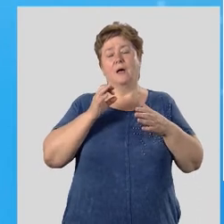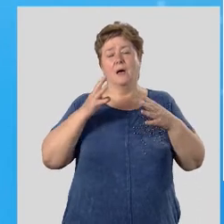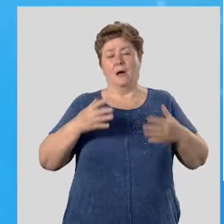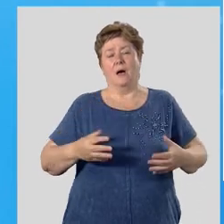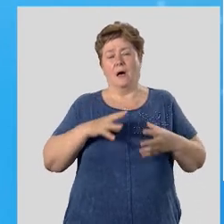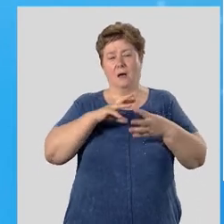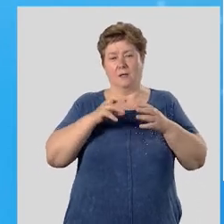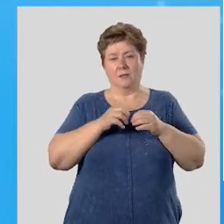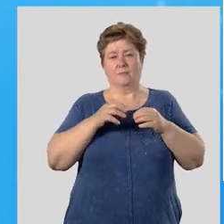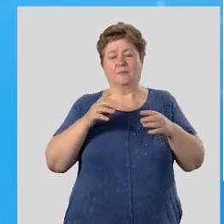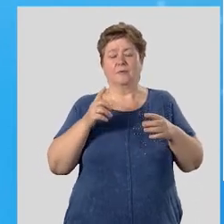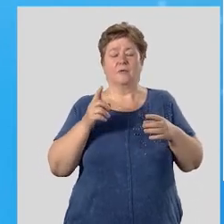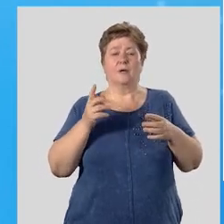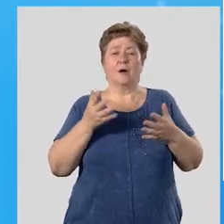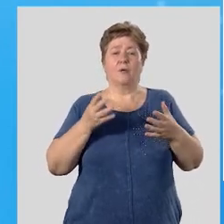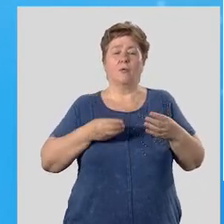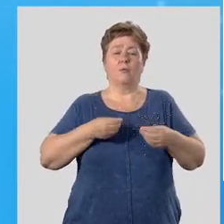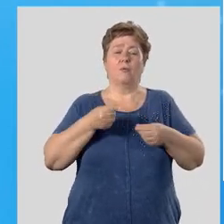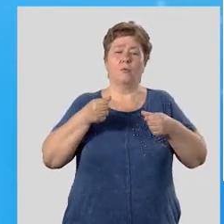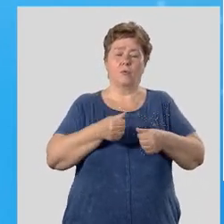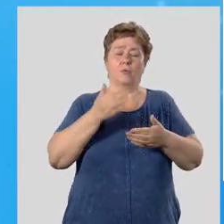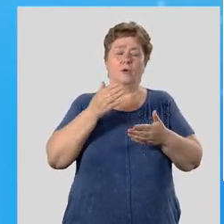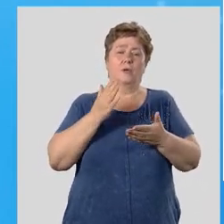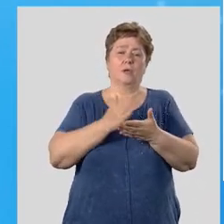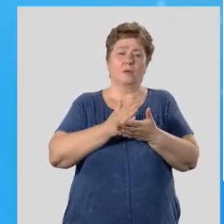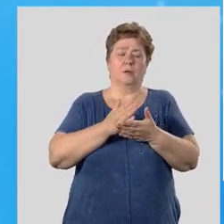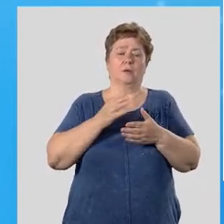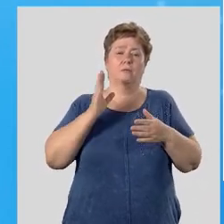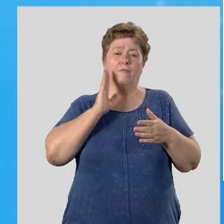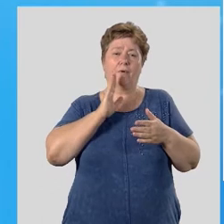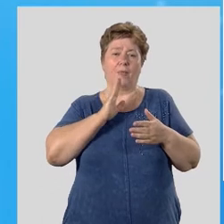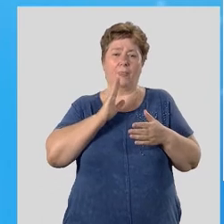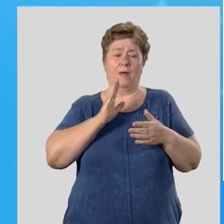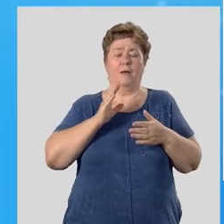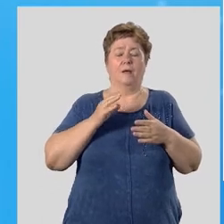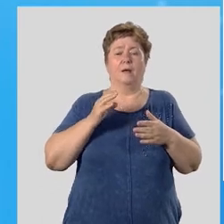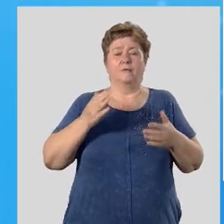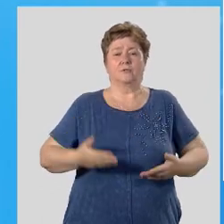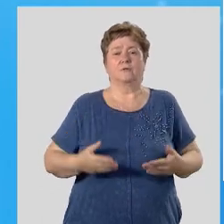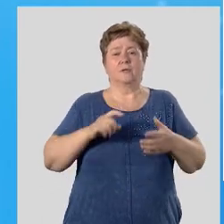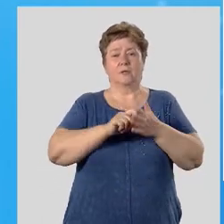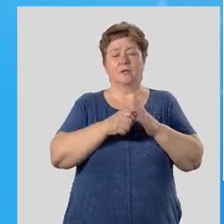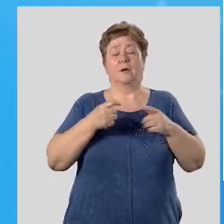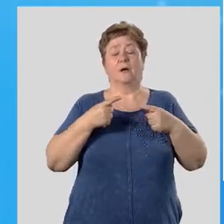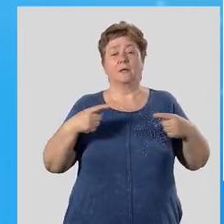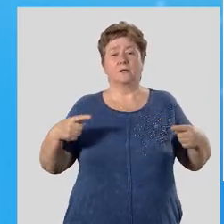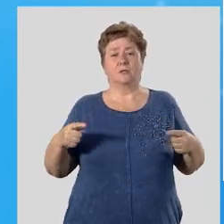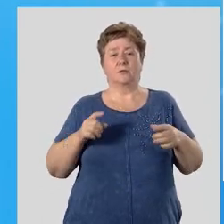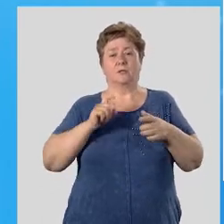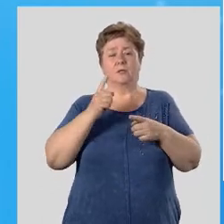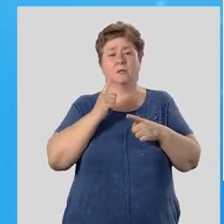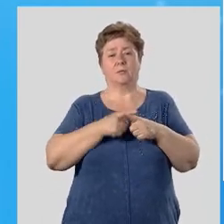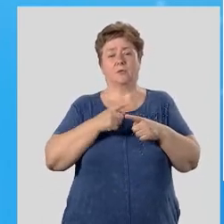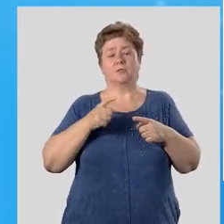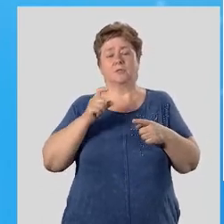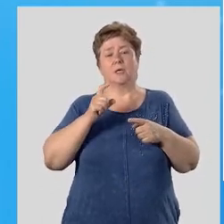Увидим, какую роль играет вода в живых клетках. Поймем, как различные